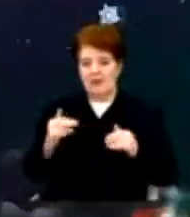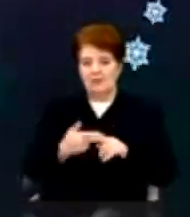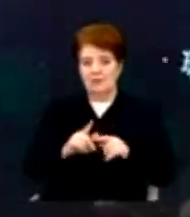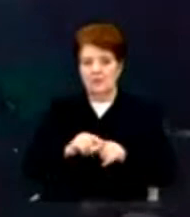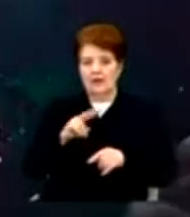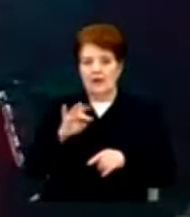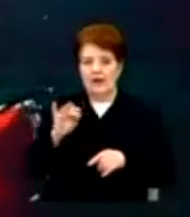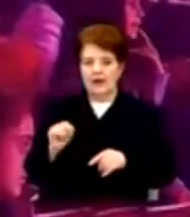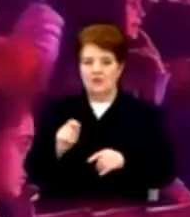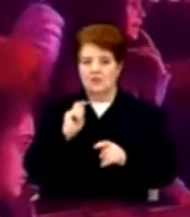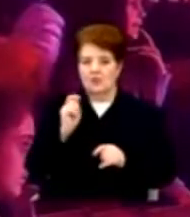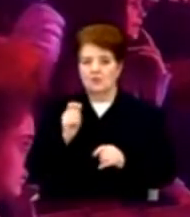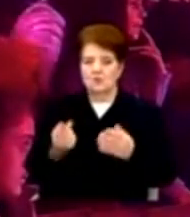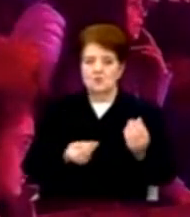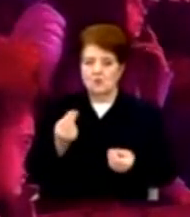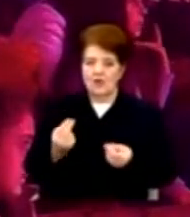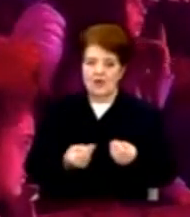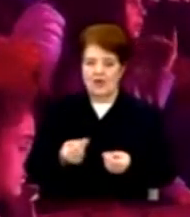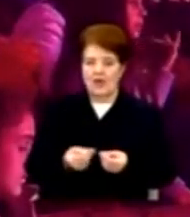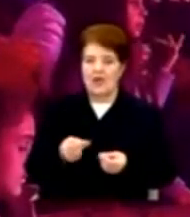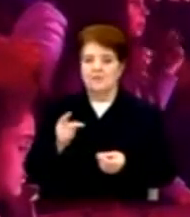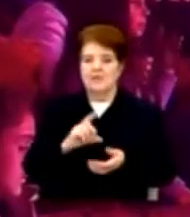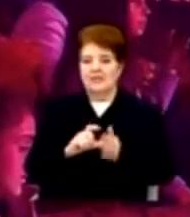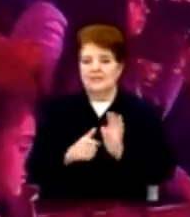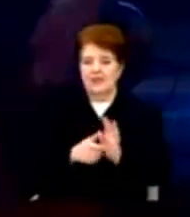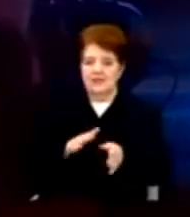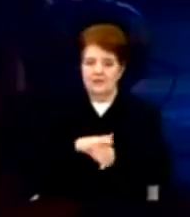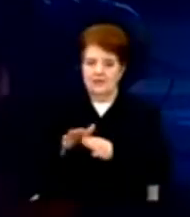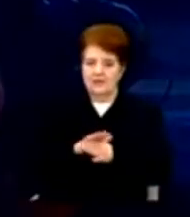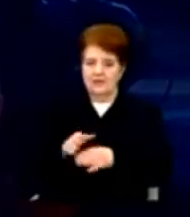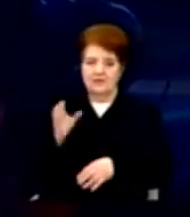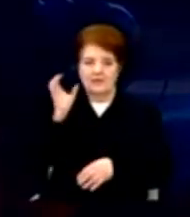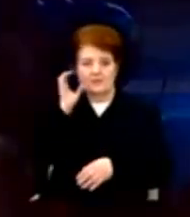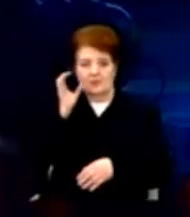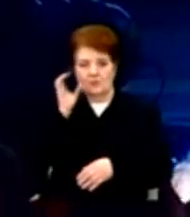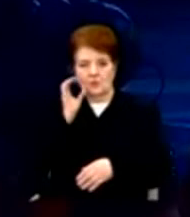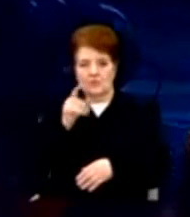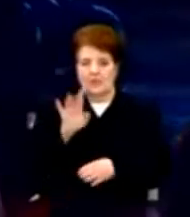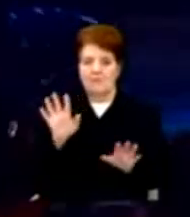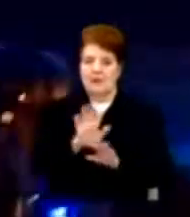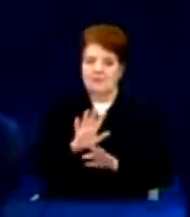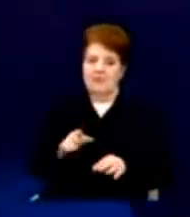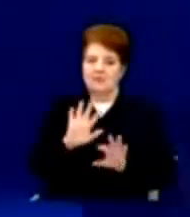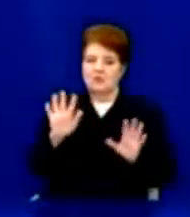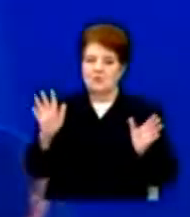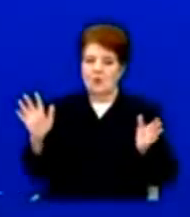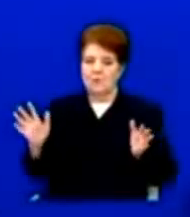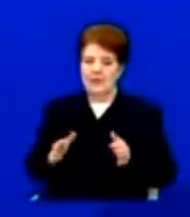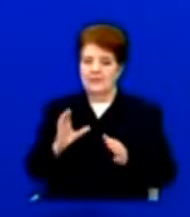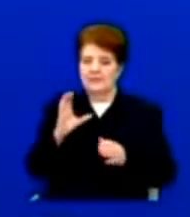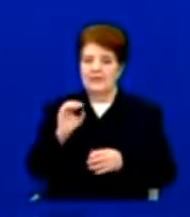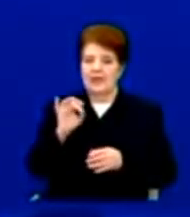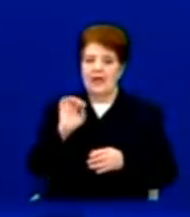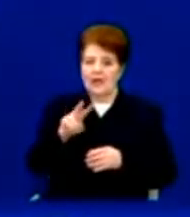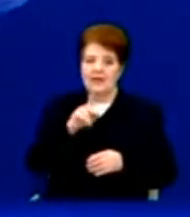și Crăciunul Jucăriilor. Sala a fost arhiplină de copii nerăbdători să-i asculte melodiile și să prevească momente din serialul în